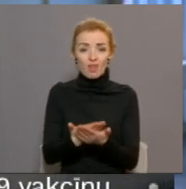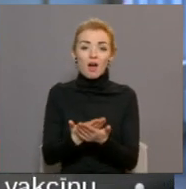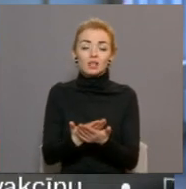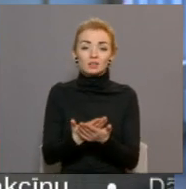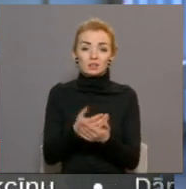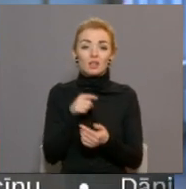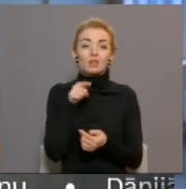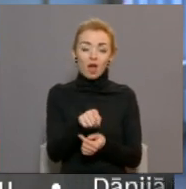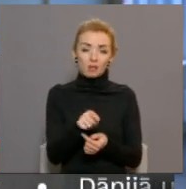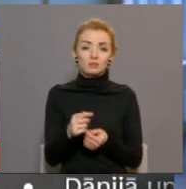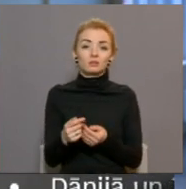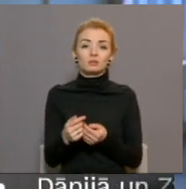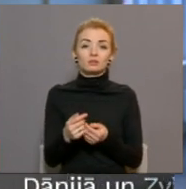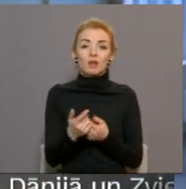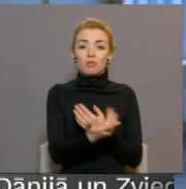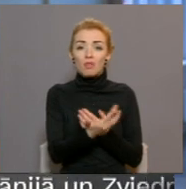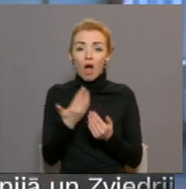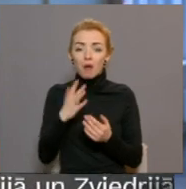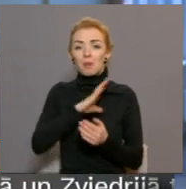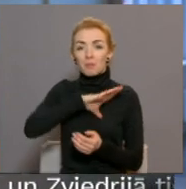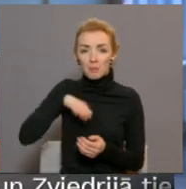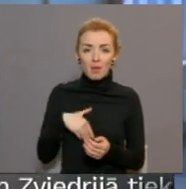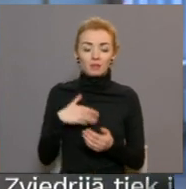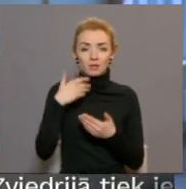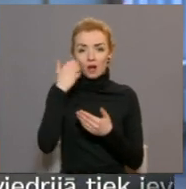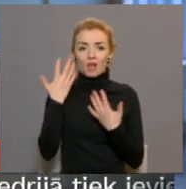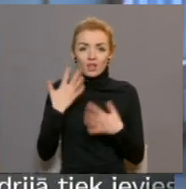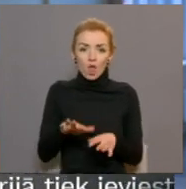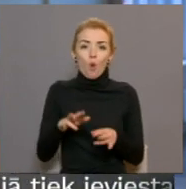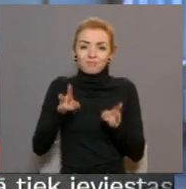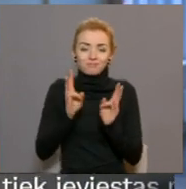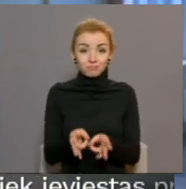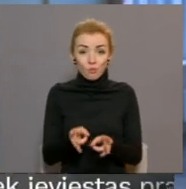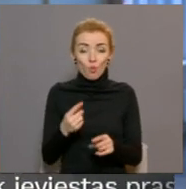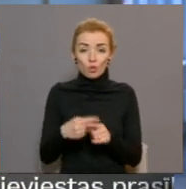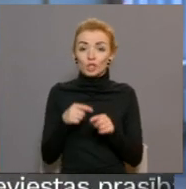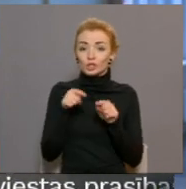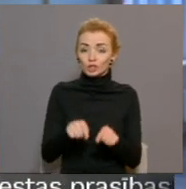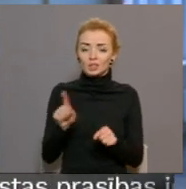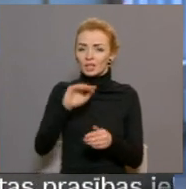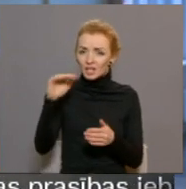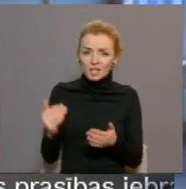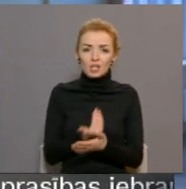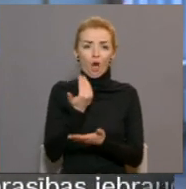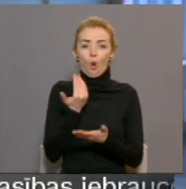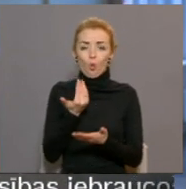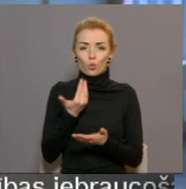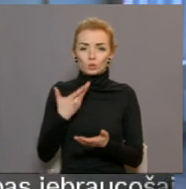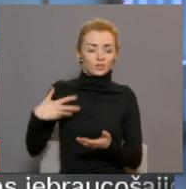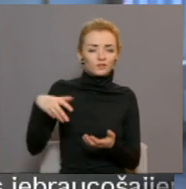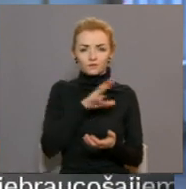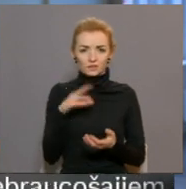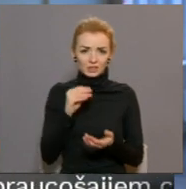kartes, viņas nāk, pēc, kad kaut kas ir sācies. Un, protams, jāsaprot, ka šis ir pilnīgi jauns mums visiem.